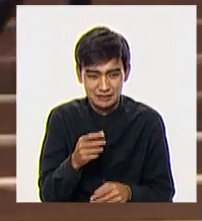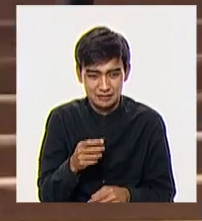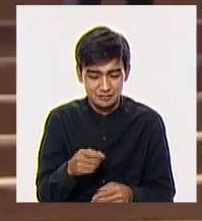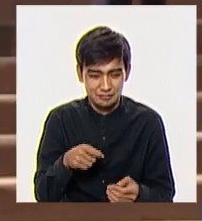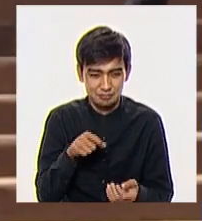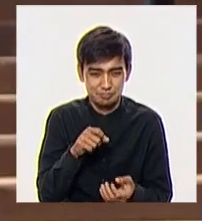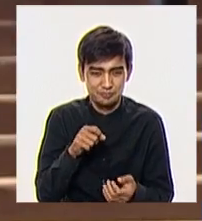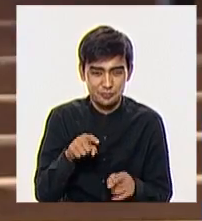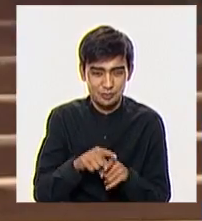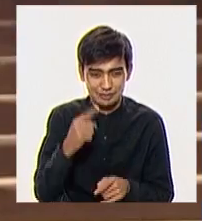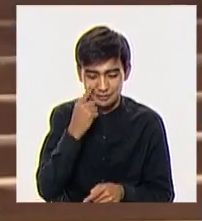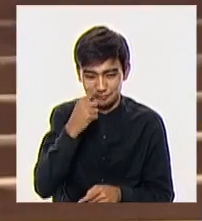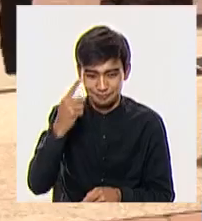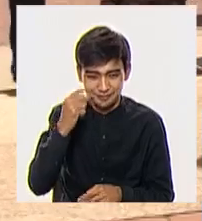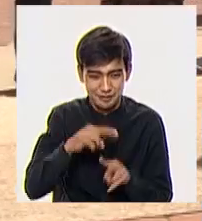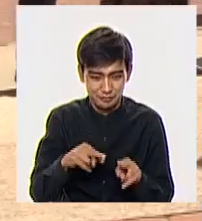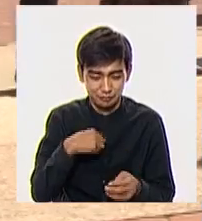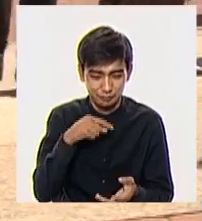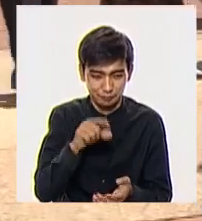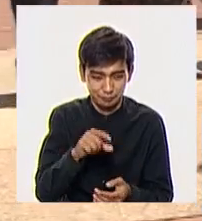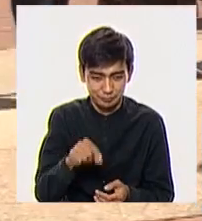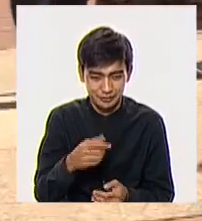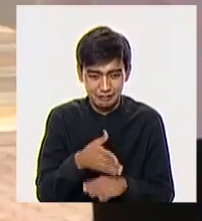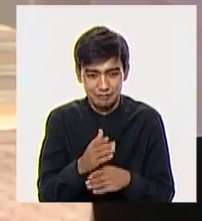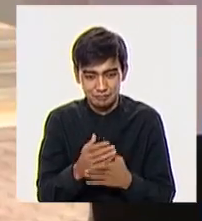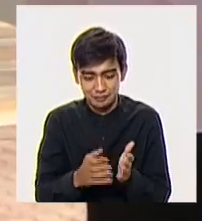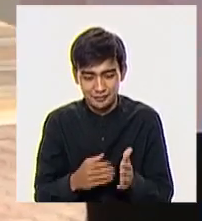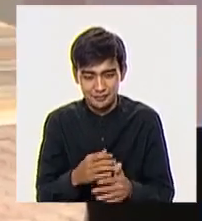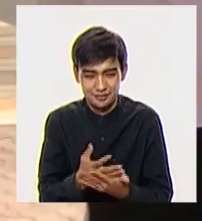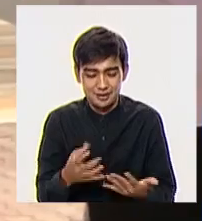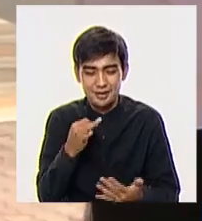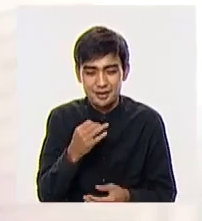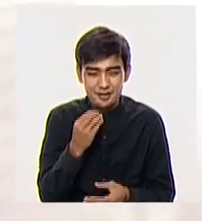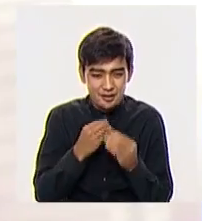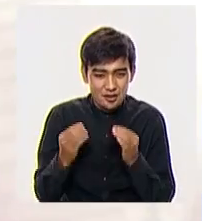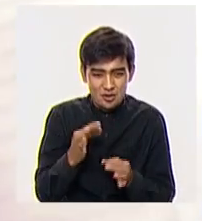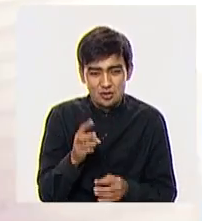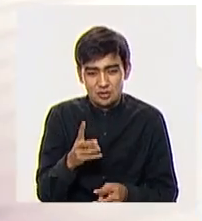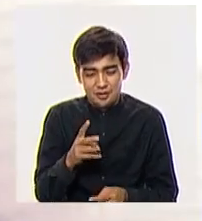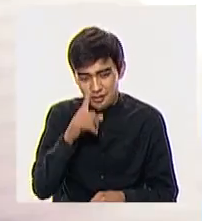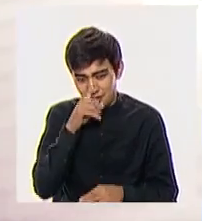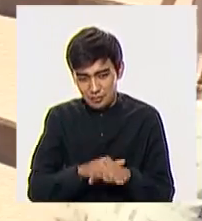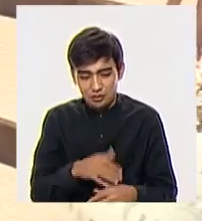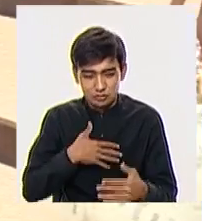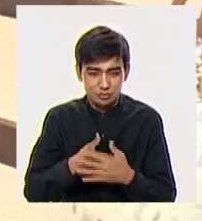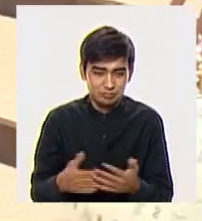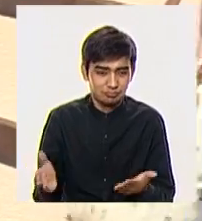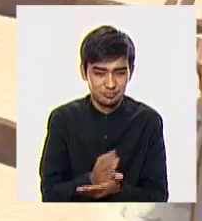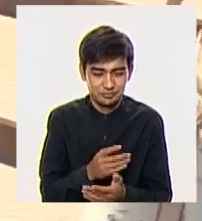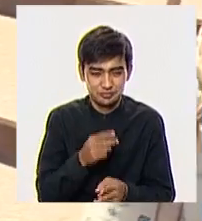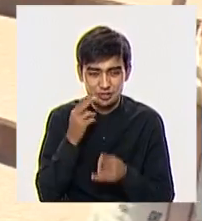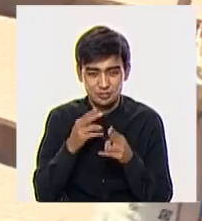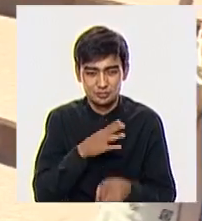құсап отырам, нанға жалт жеткіз алмай. Енді бір бағаны еркіне қойып, оны ауыздықтауға шамасы келмейтін үкімет отставкаға кетсін деп